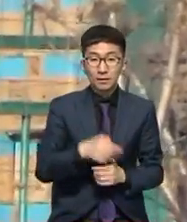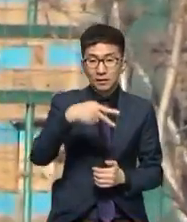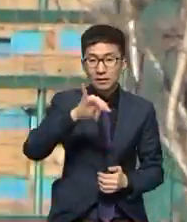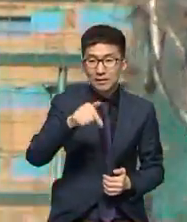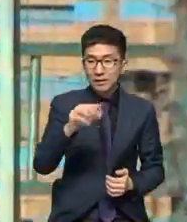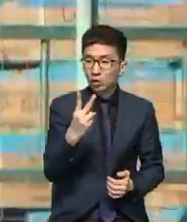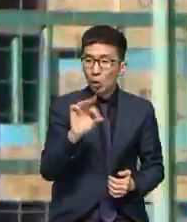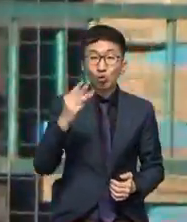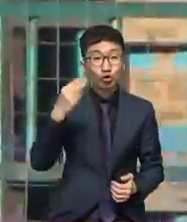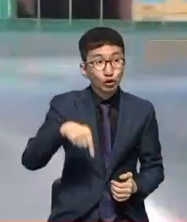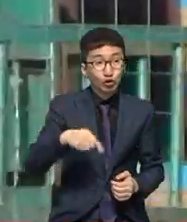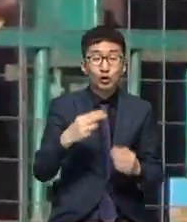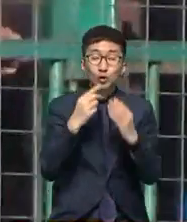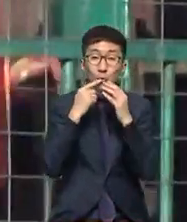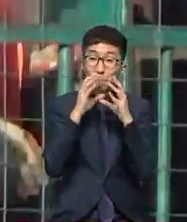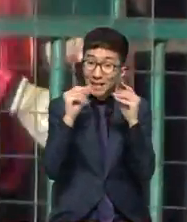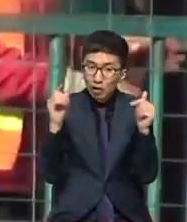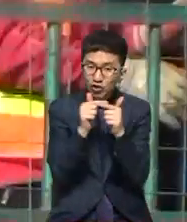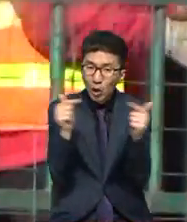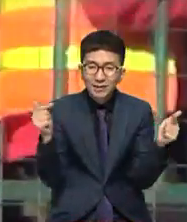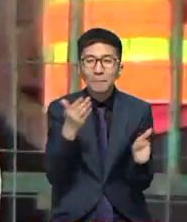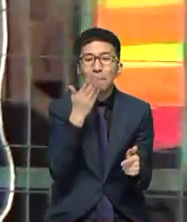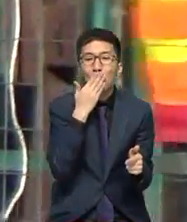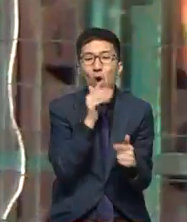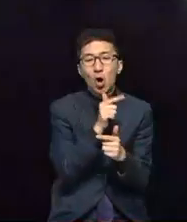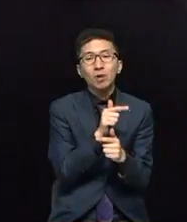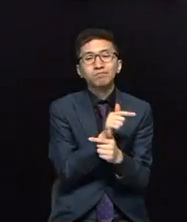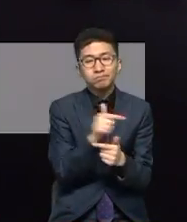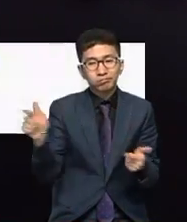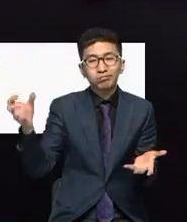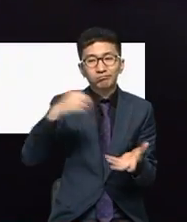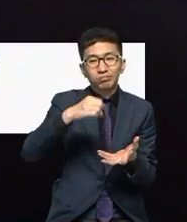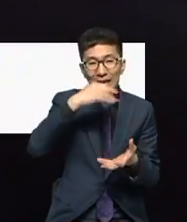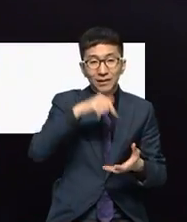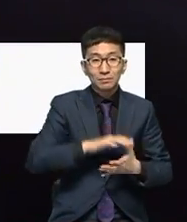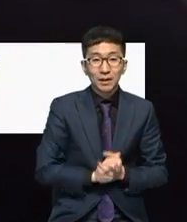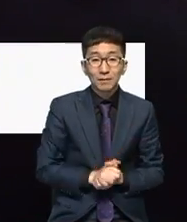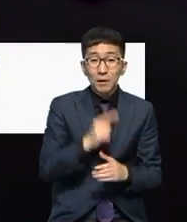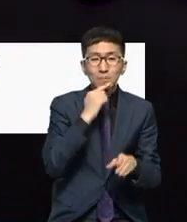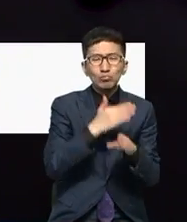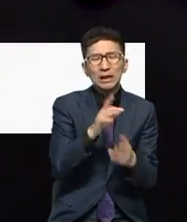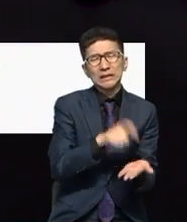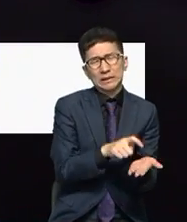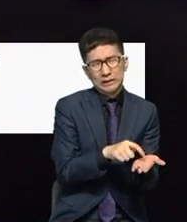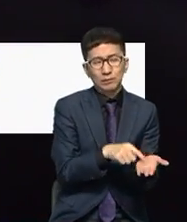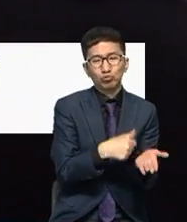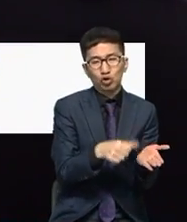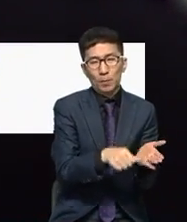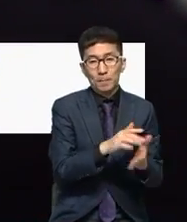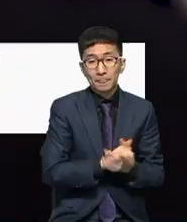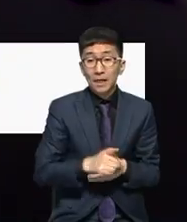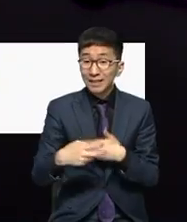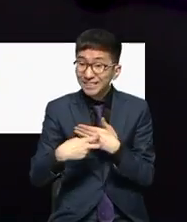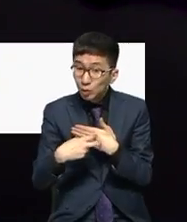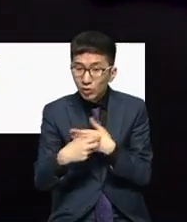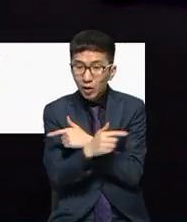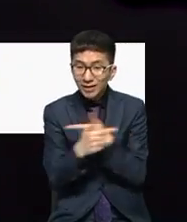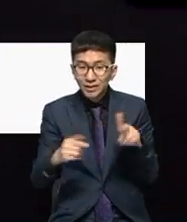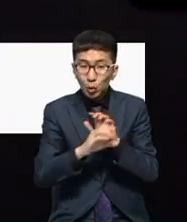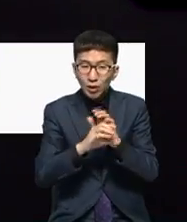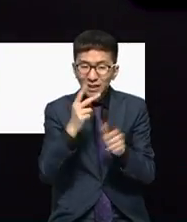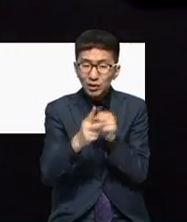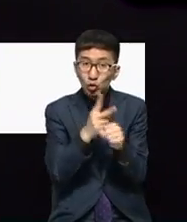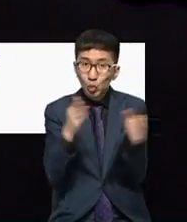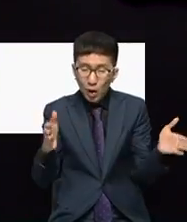등 식료품도 실린 것으로 전해졌습니다. 북한에서 최대한 기급한 물자입니다. 그 의료 그러면 코로나 2년 동안